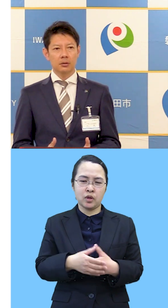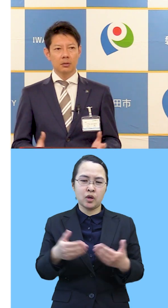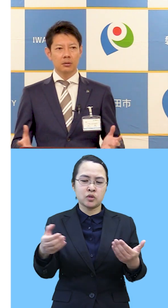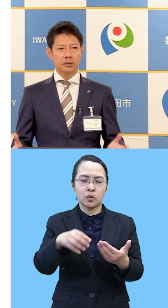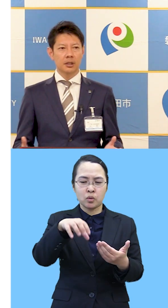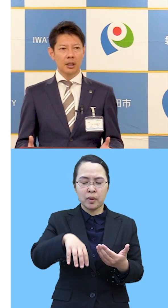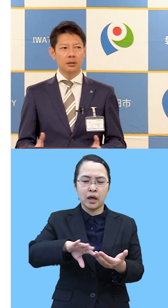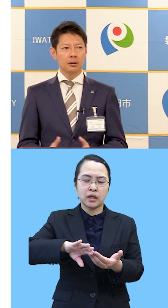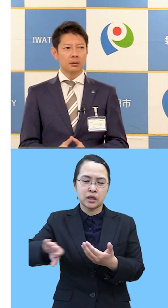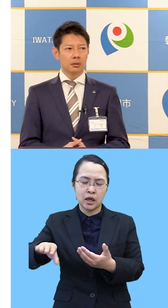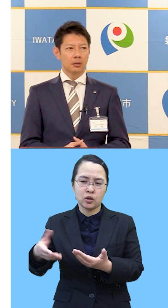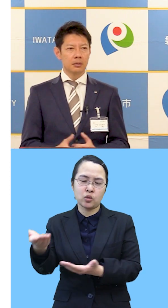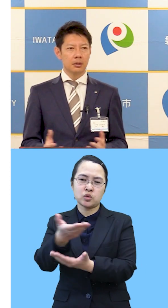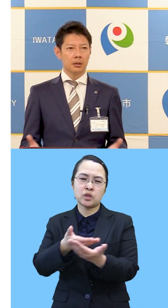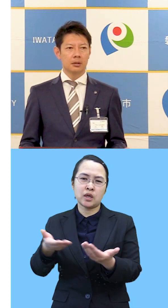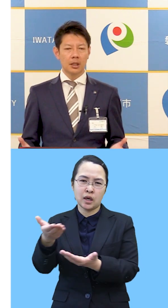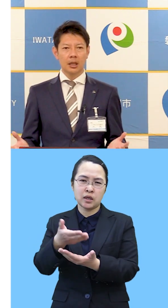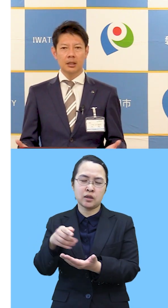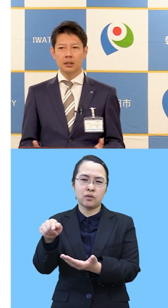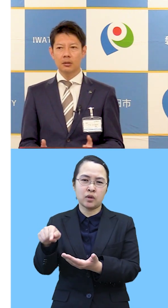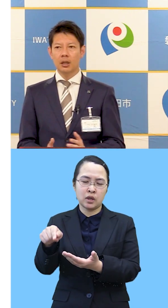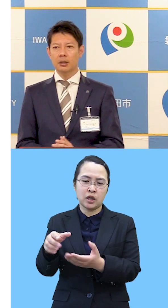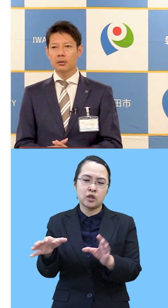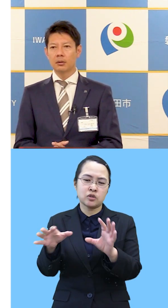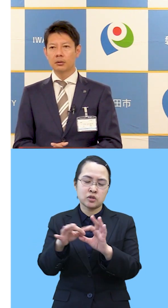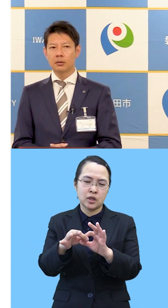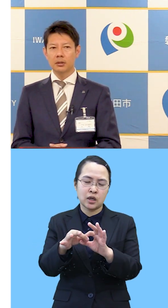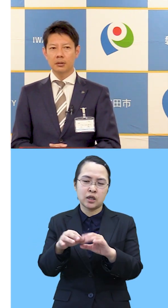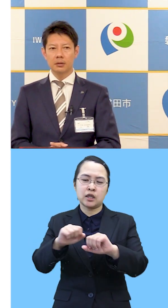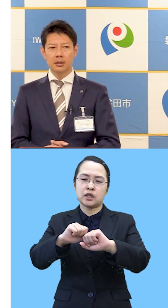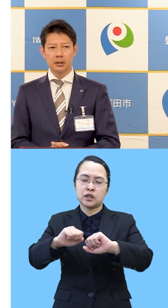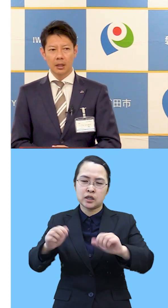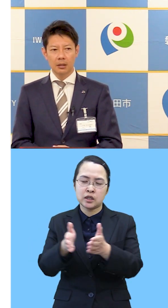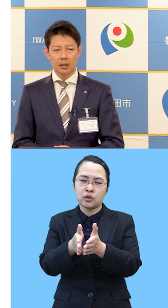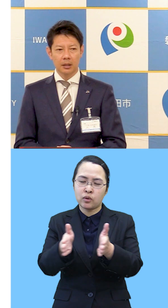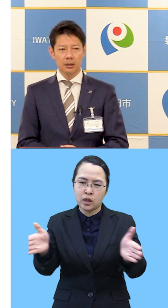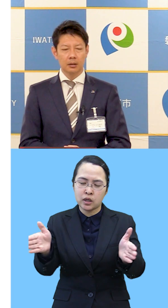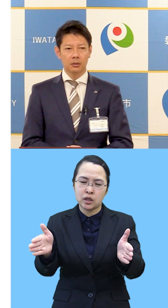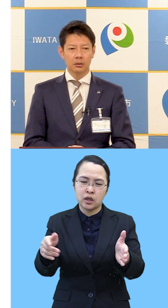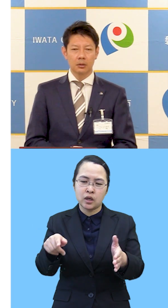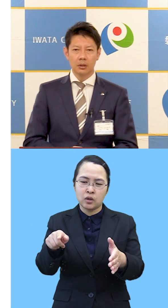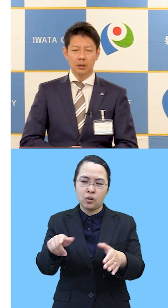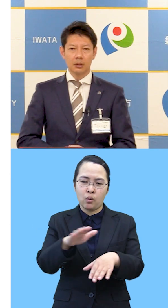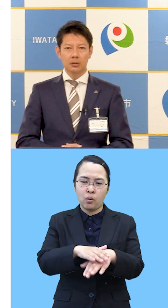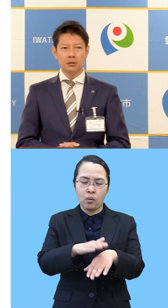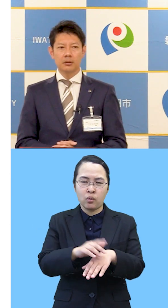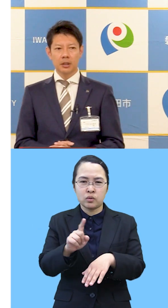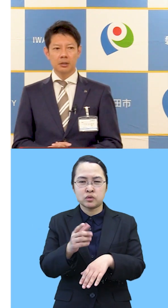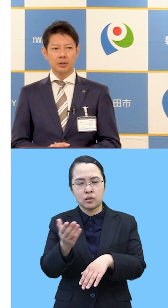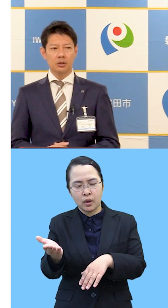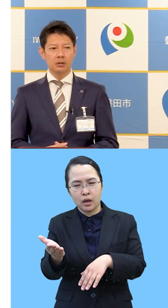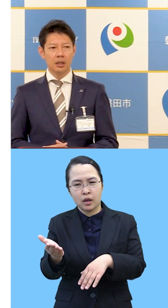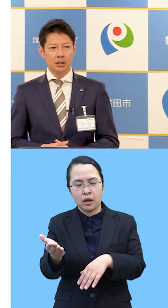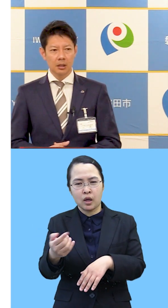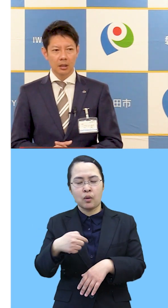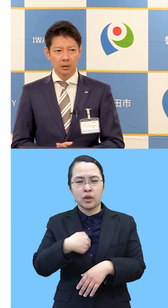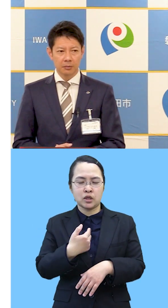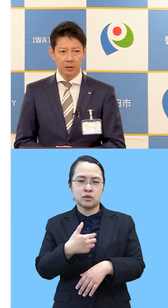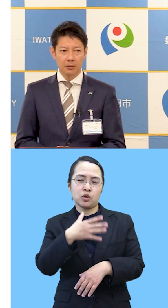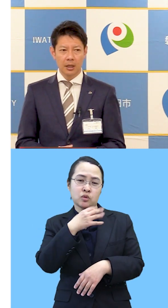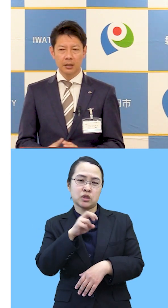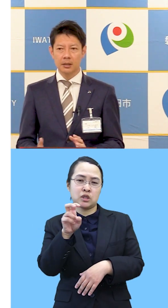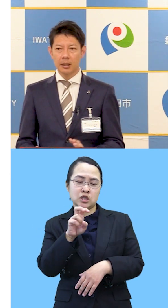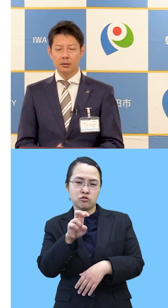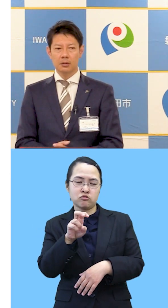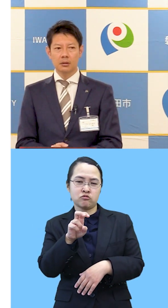以外のところの付き合いっていうのを、つながり広がりをどんなふうにつけれるかなっていうことを、当時私も20代でしたけれ